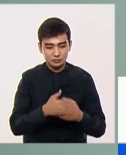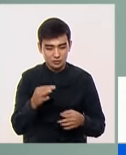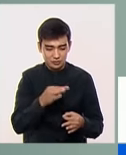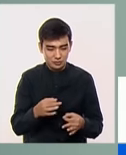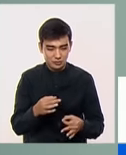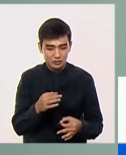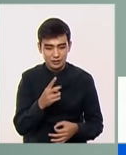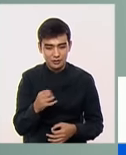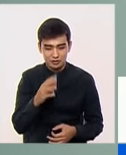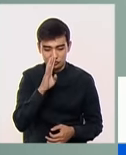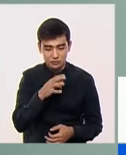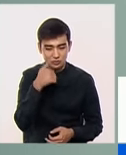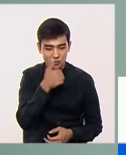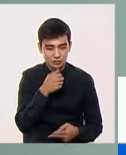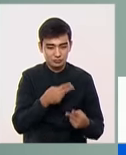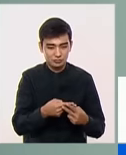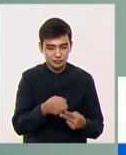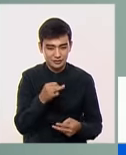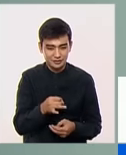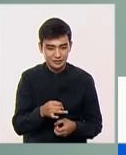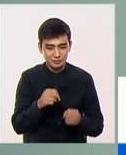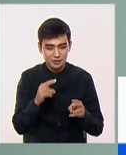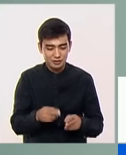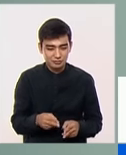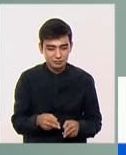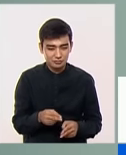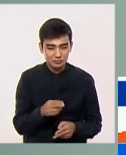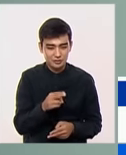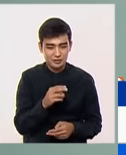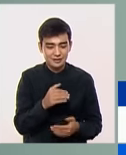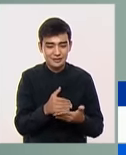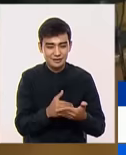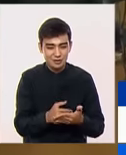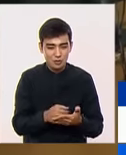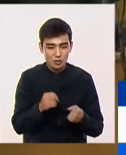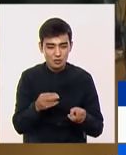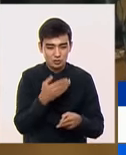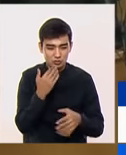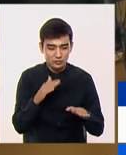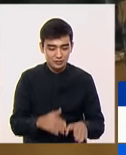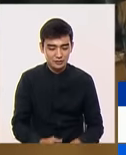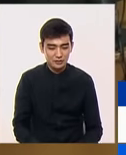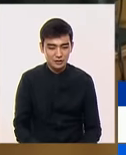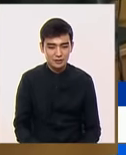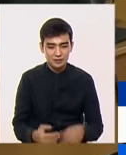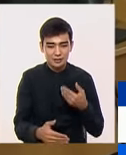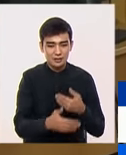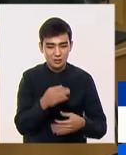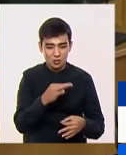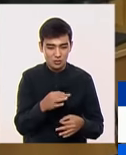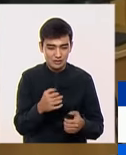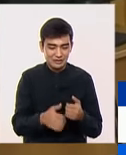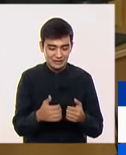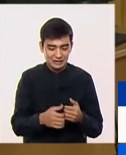четыре года самому потому учреждению поголовный сон интенсиве безопасности наказание минимальная по